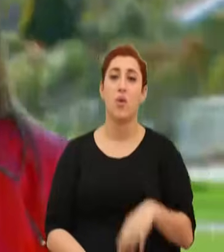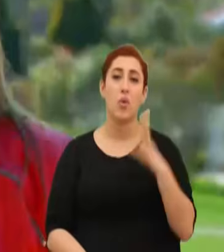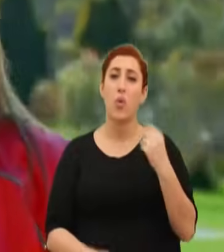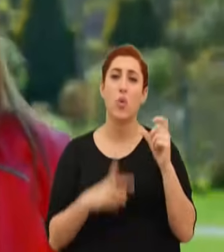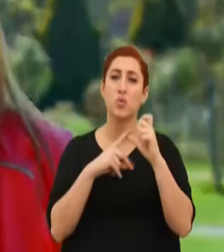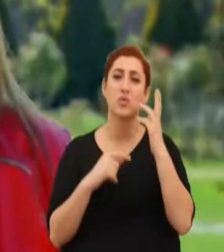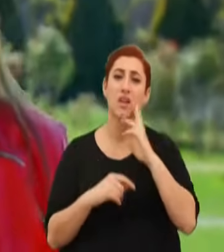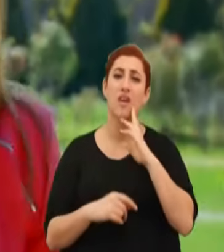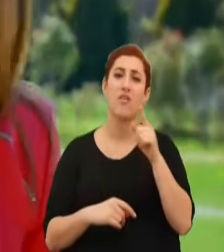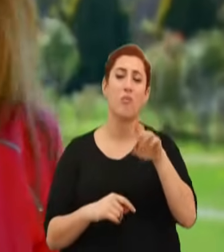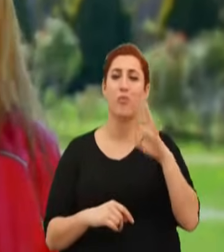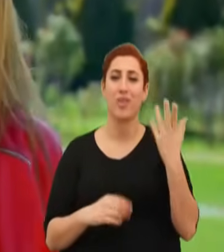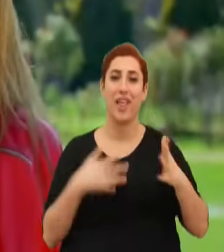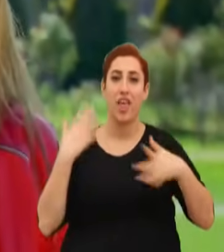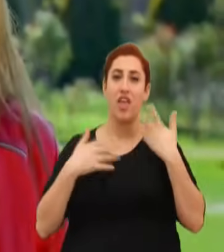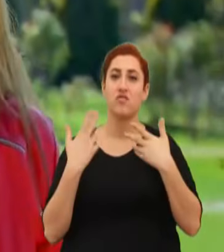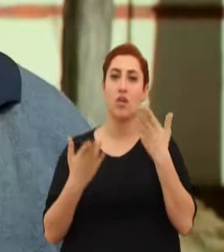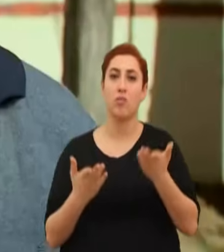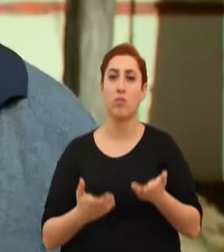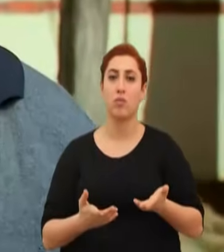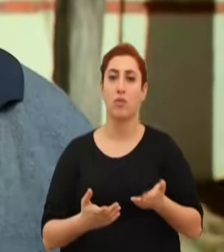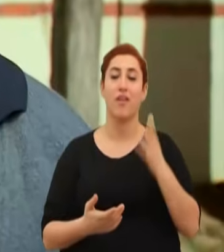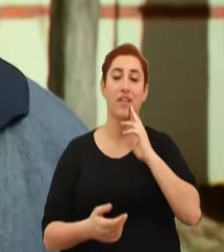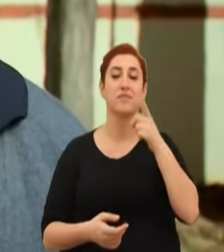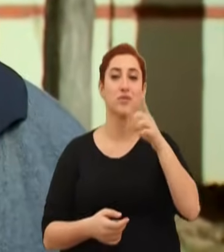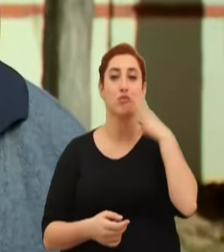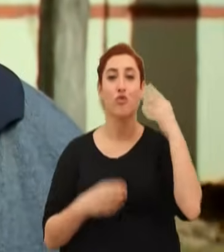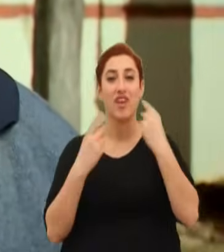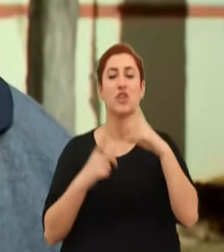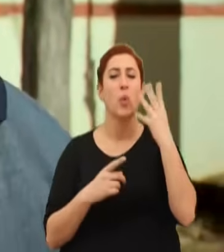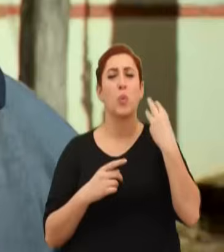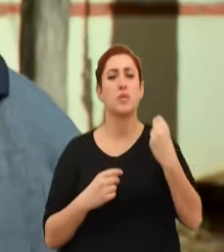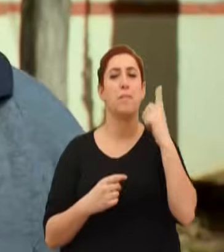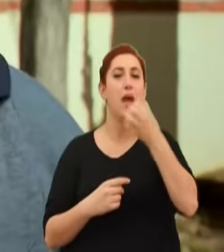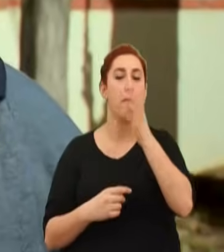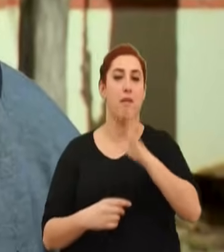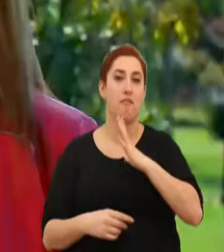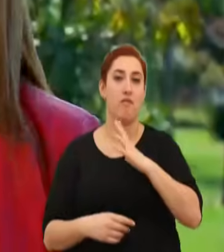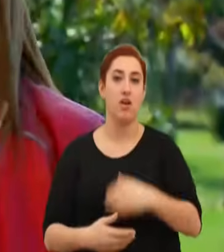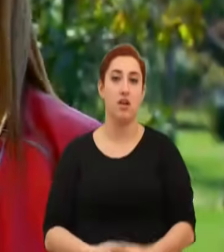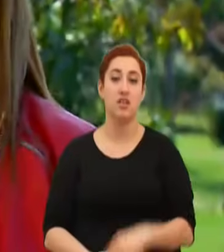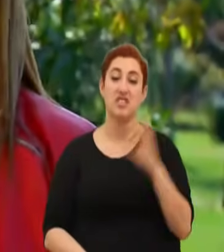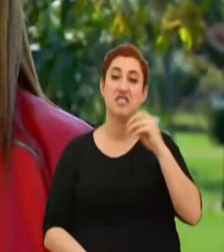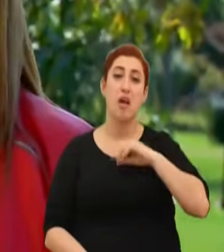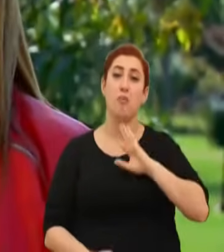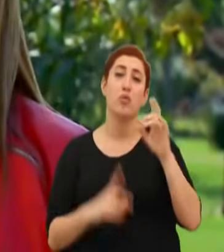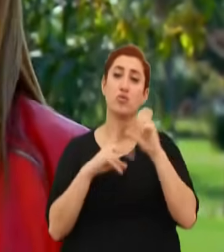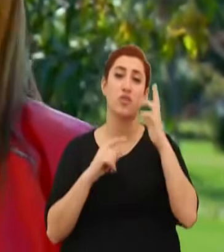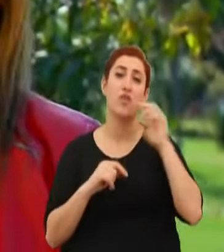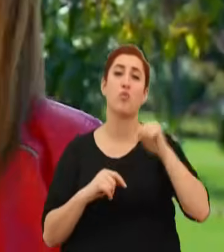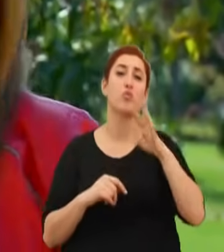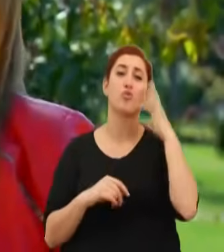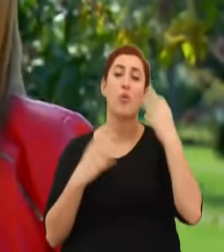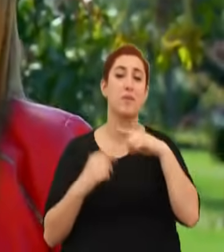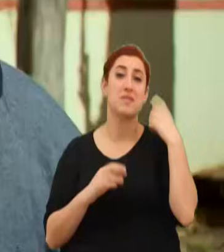Ne oluyor Şükrü efendi? Bu neyin coşkusu böyle? Efendim, sizi mutlu edecek çok güzel bir haberim var. Hiç sanmıyorum Şükrü efendi.